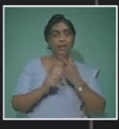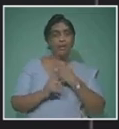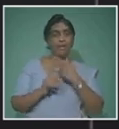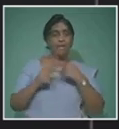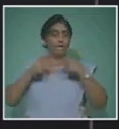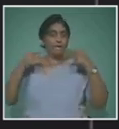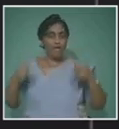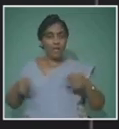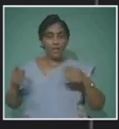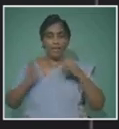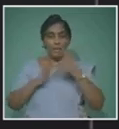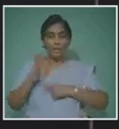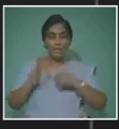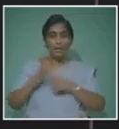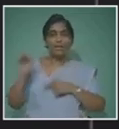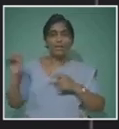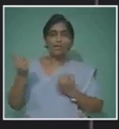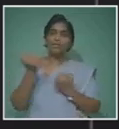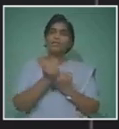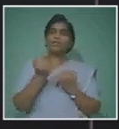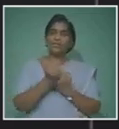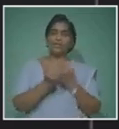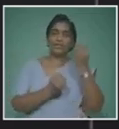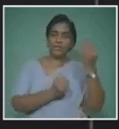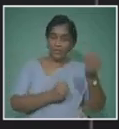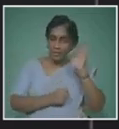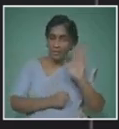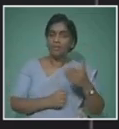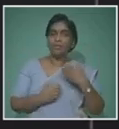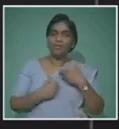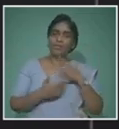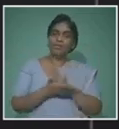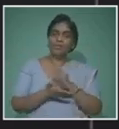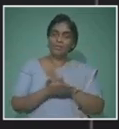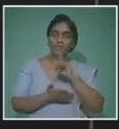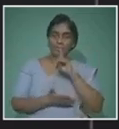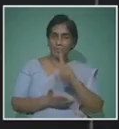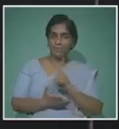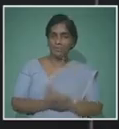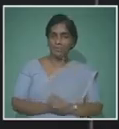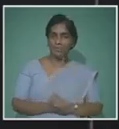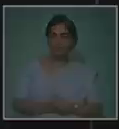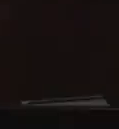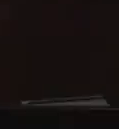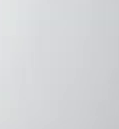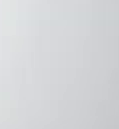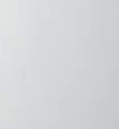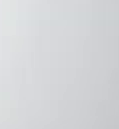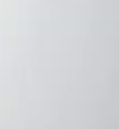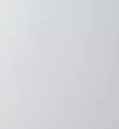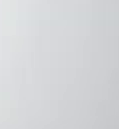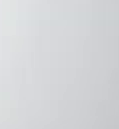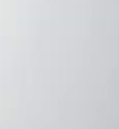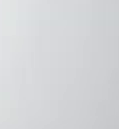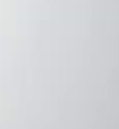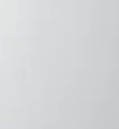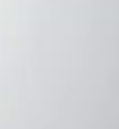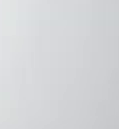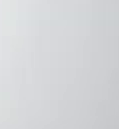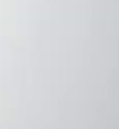වාමාංශික කුහකය ඒකට සහයෝගය ලබා දීම පිළිබඳව අපේ සතුට ප්‍රකාශ කරනවා. ස්තුතිගරු මන්ත්‍රීතුමා.